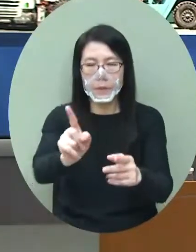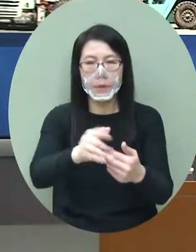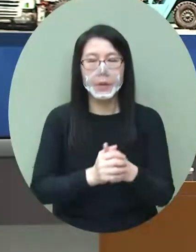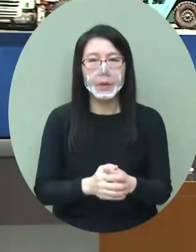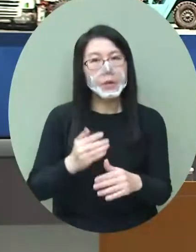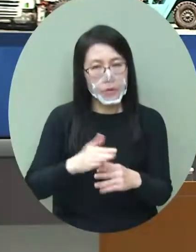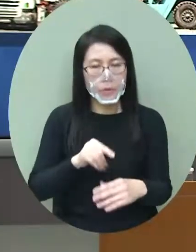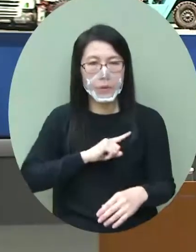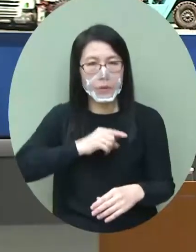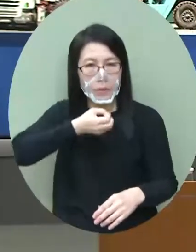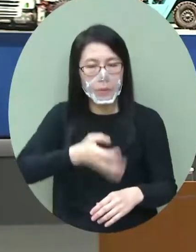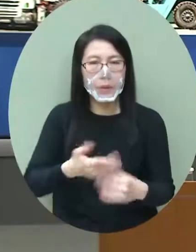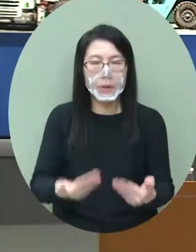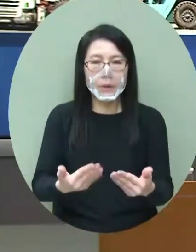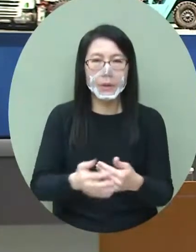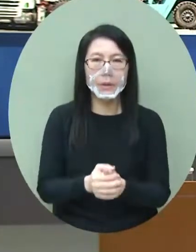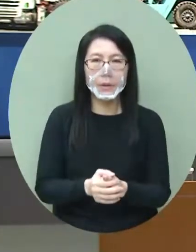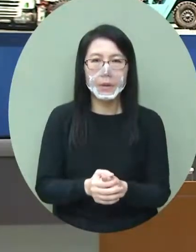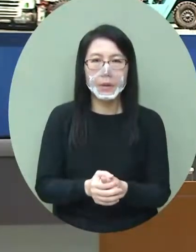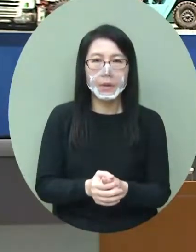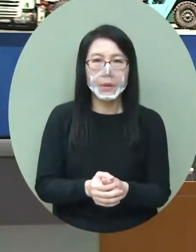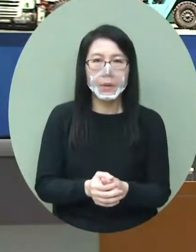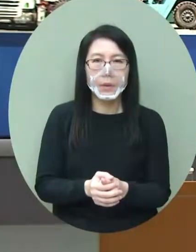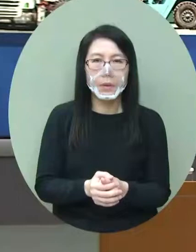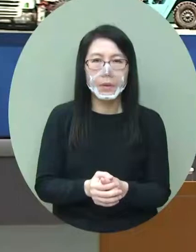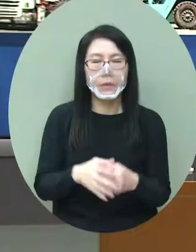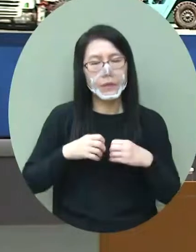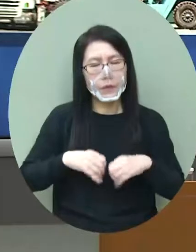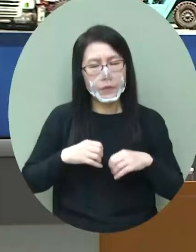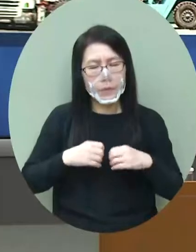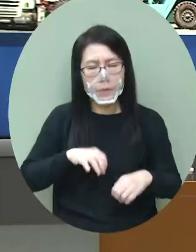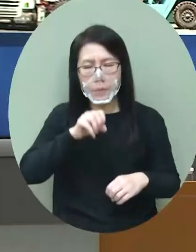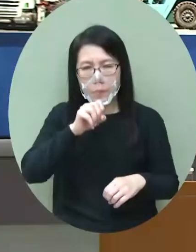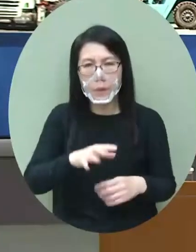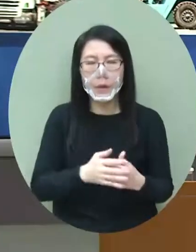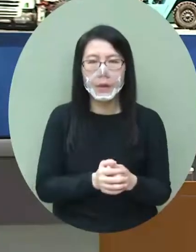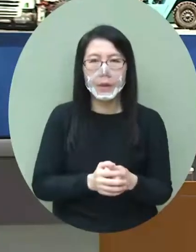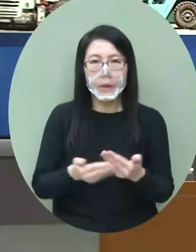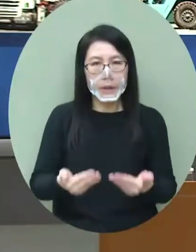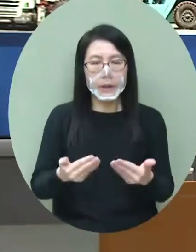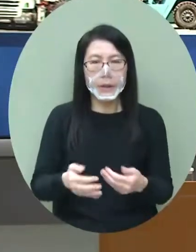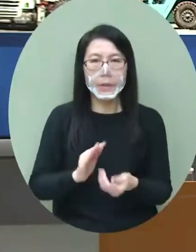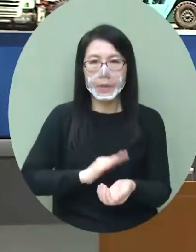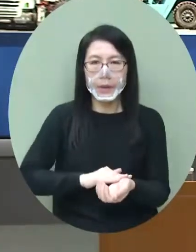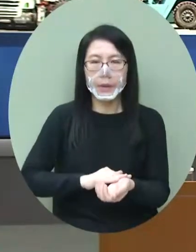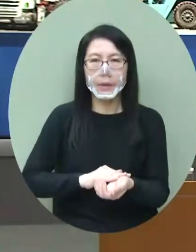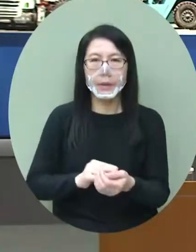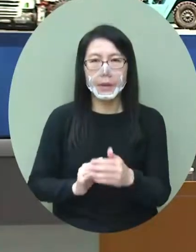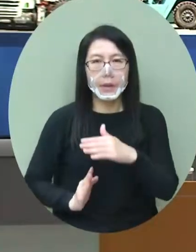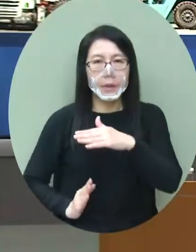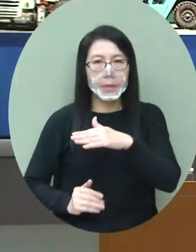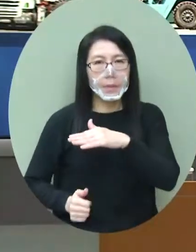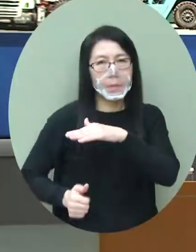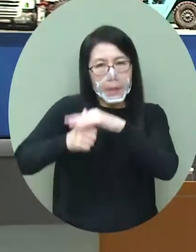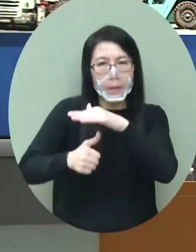所以呢，我说呢，在此，在这个期间呢，我们不能够很肯定的说我们已经越过了这个高